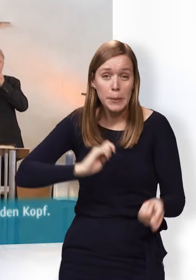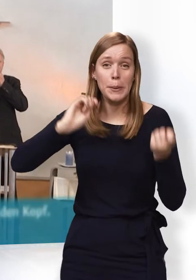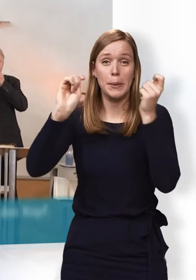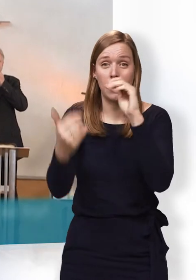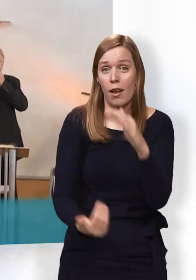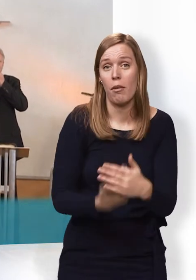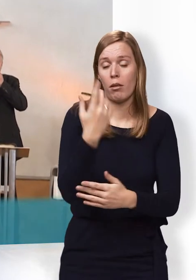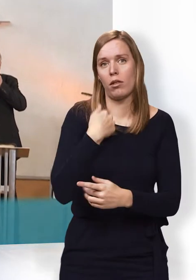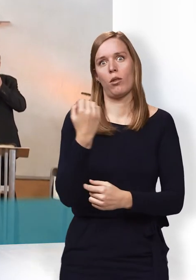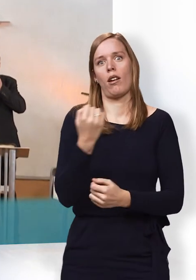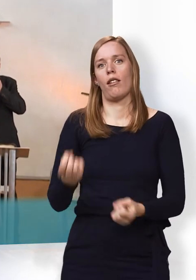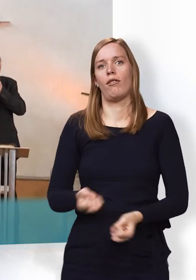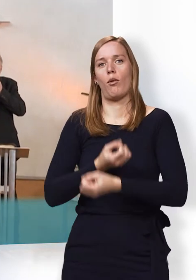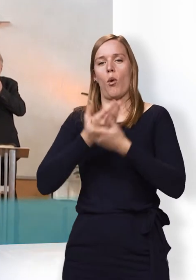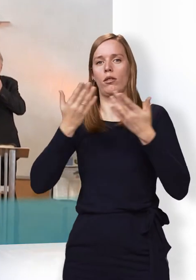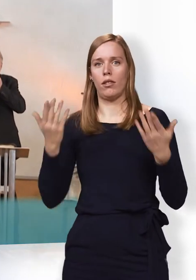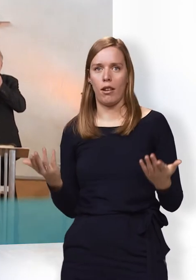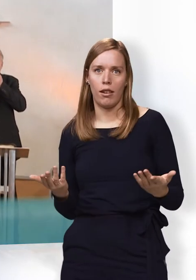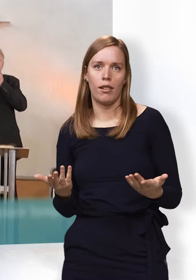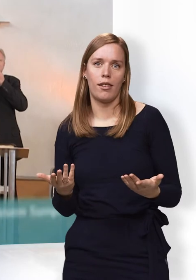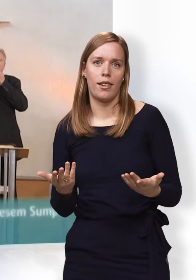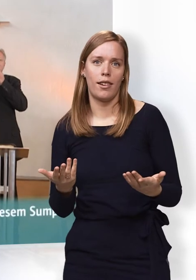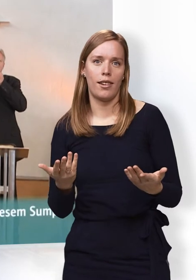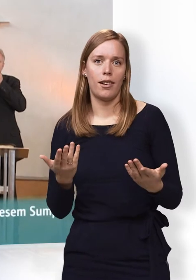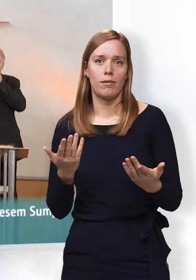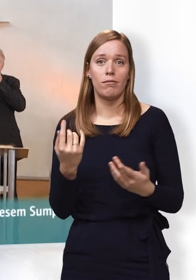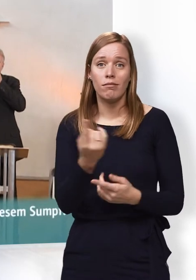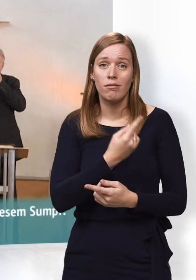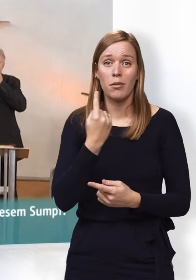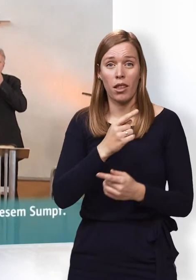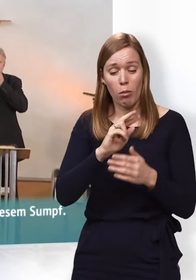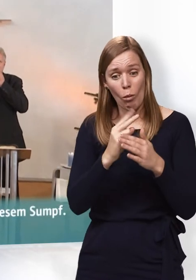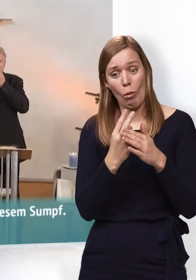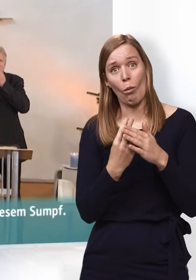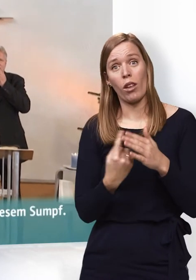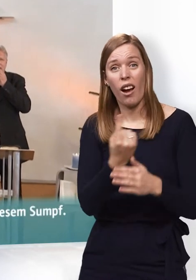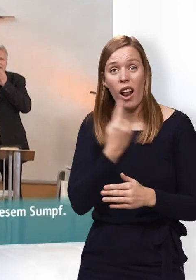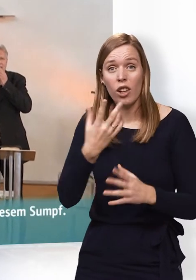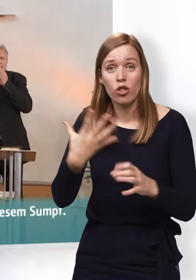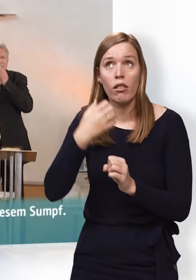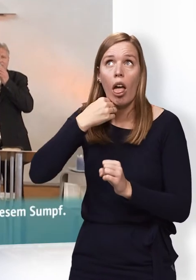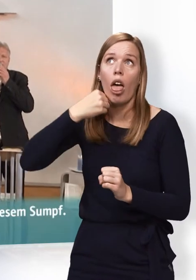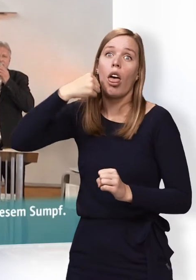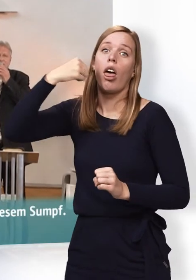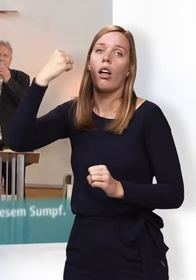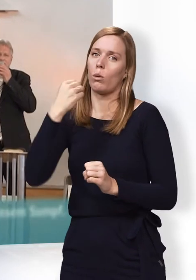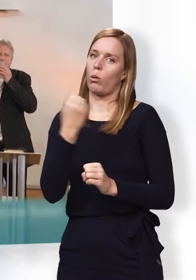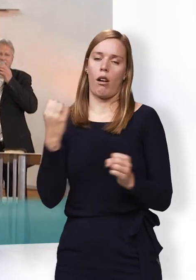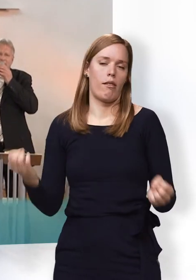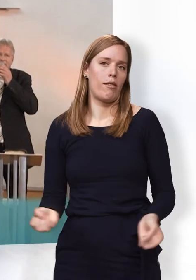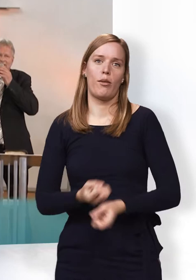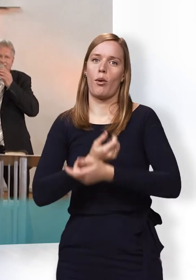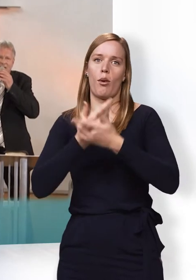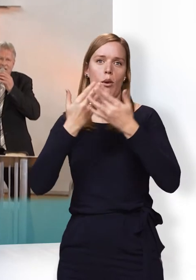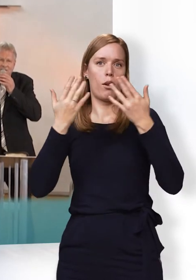alleine auf den Kopf. Das wäre ein Wunder. Zögen wir uns aus eigener Kraft aus diesem